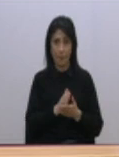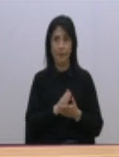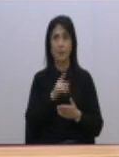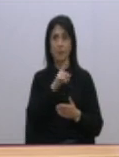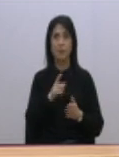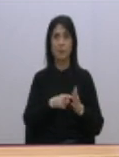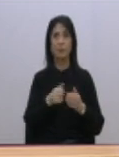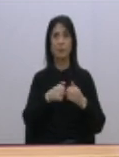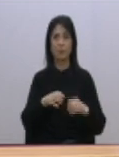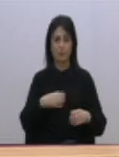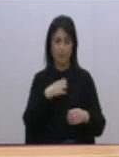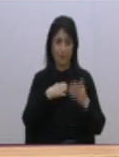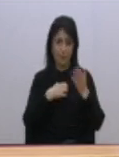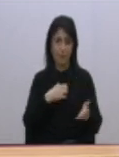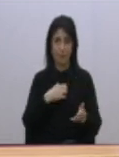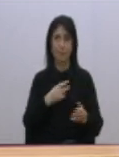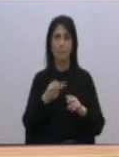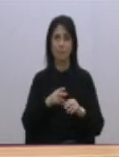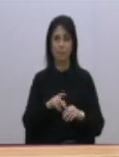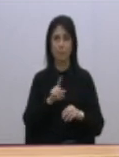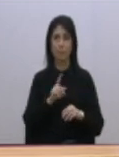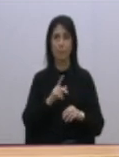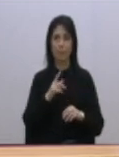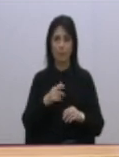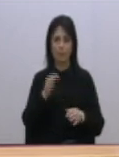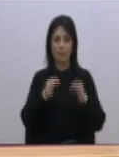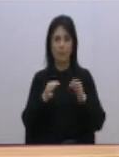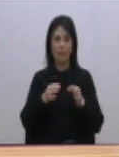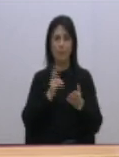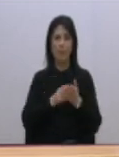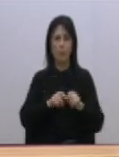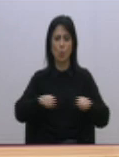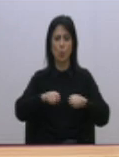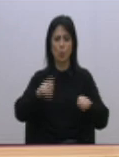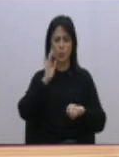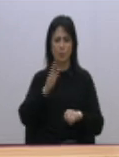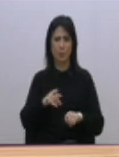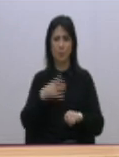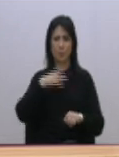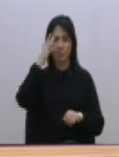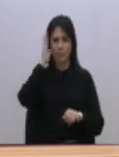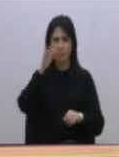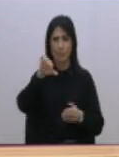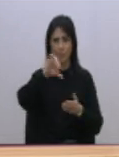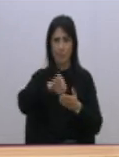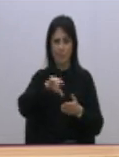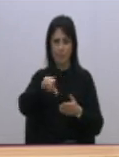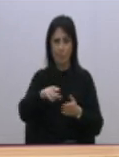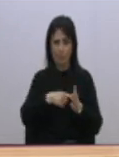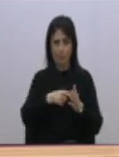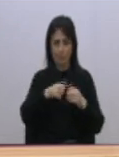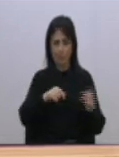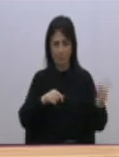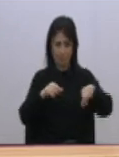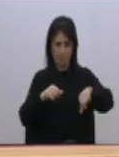მას საგამოძიებო კომისიის ეშინია. Იმიტომ რომ სამჟავროზე გამოვა ყველაფერი. Kartuli ოცნებაც იქნება წარმოდგენილი ამ საგამოძიებო